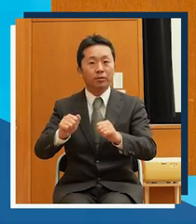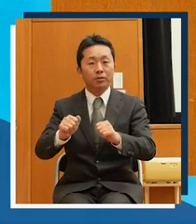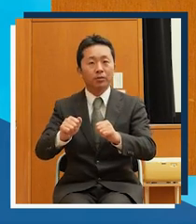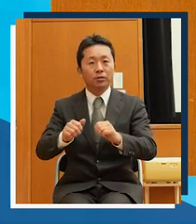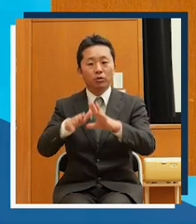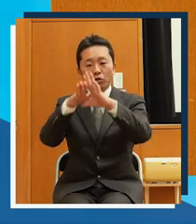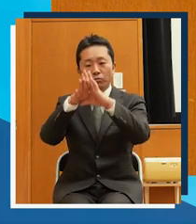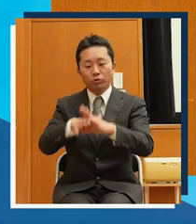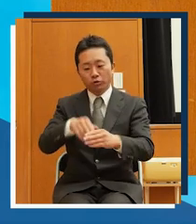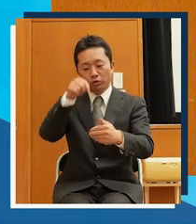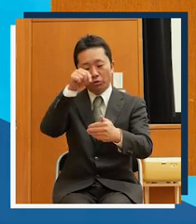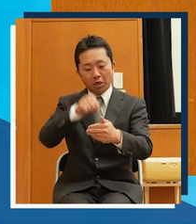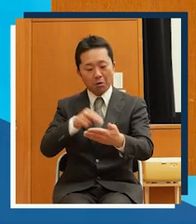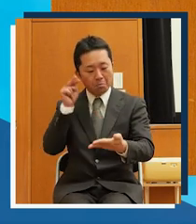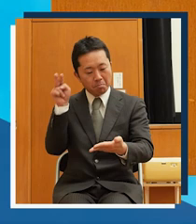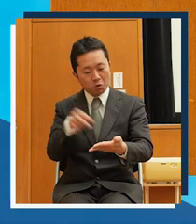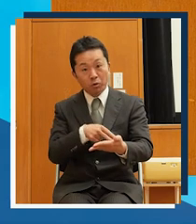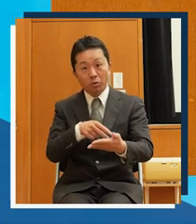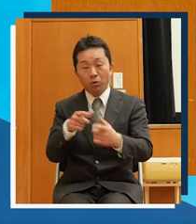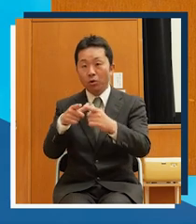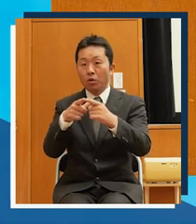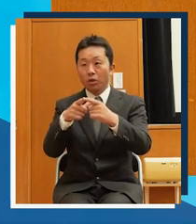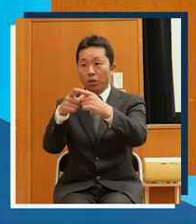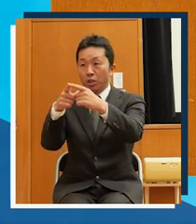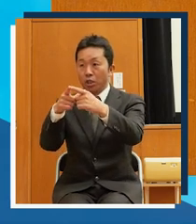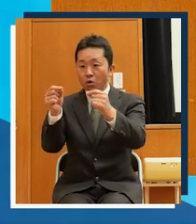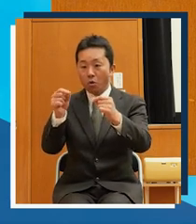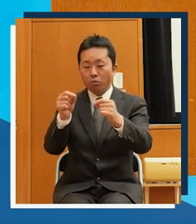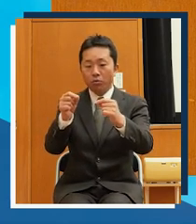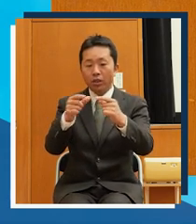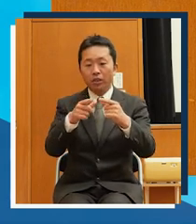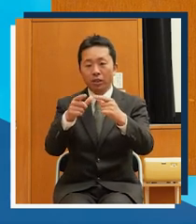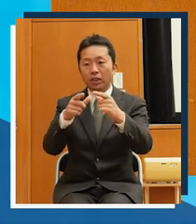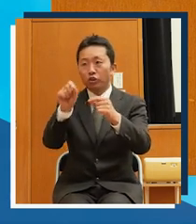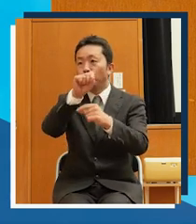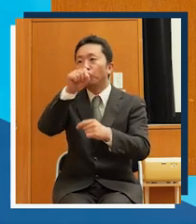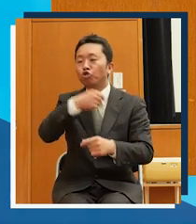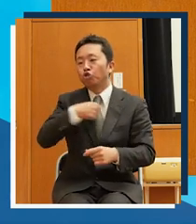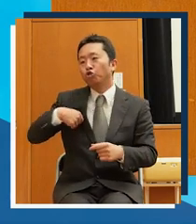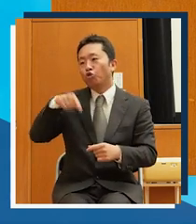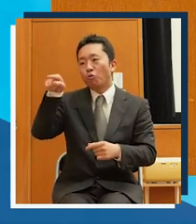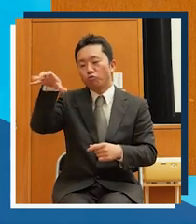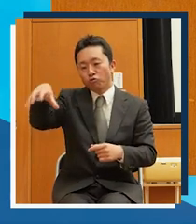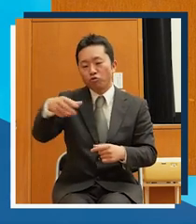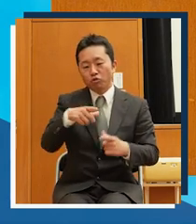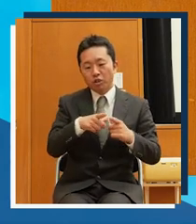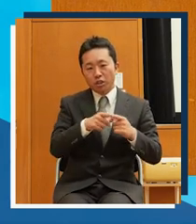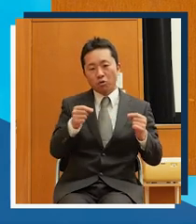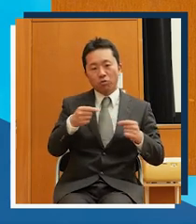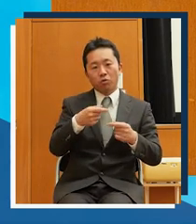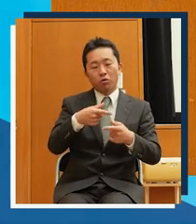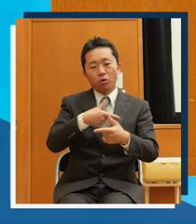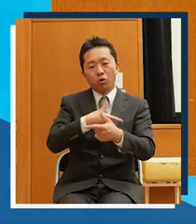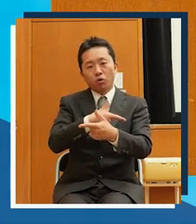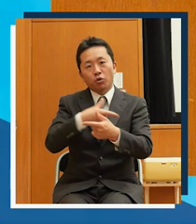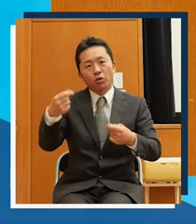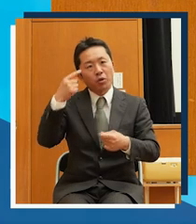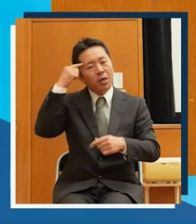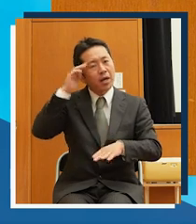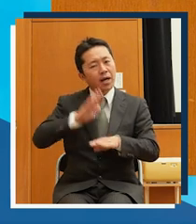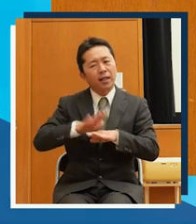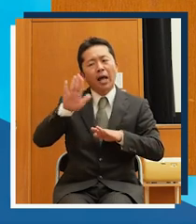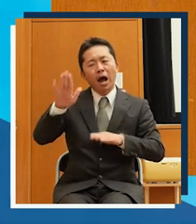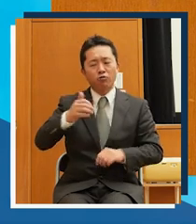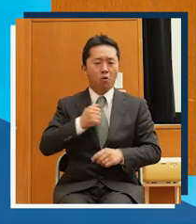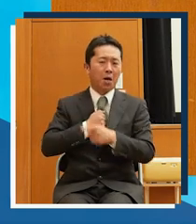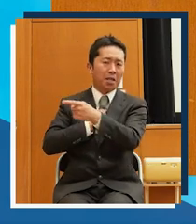文書の中でも日本と中国双方には尖閣を巡る問題にもそれぞれの考えがあるということは認識して